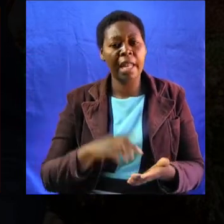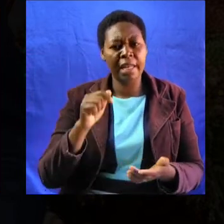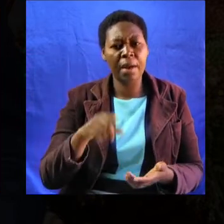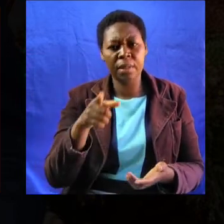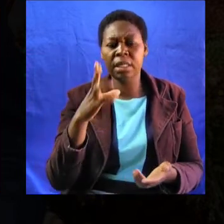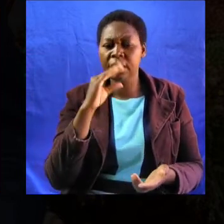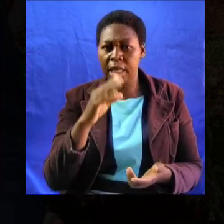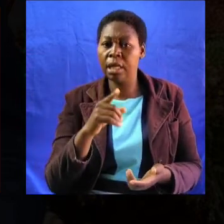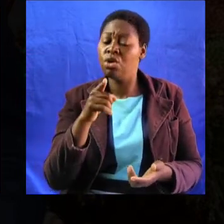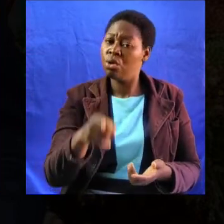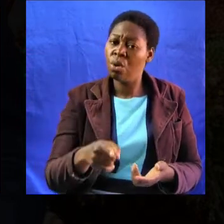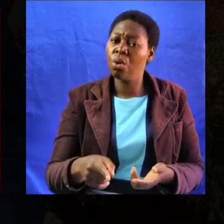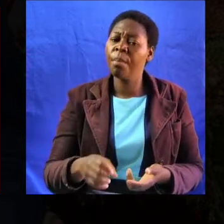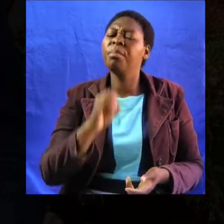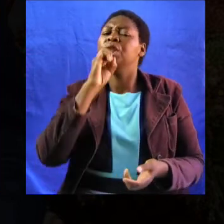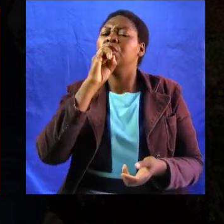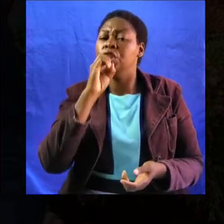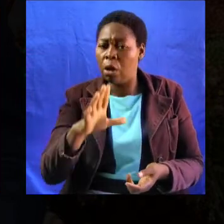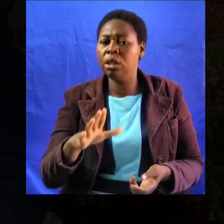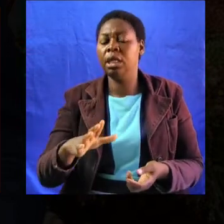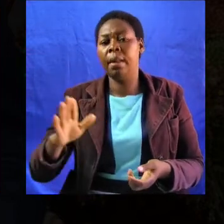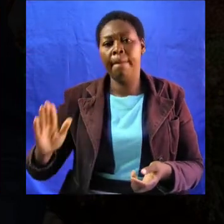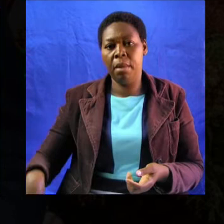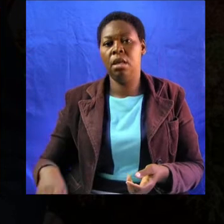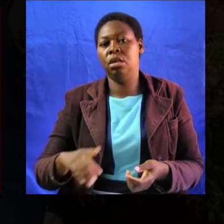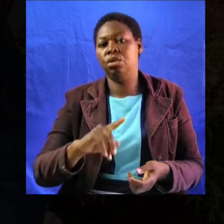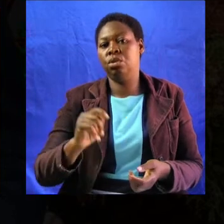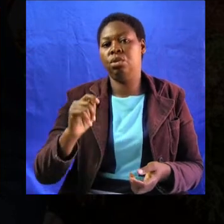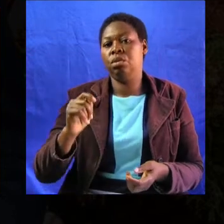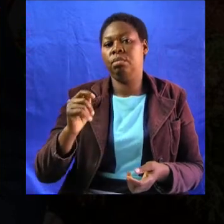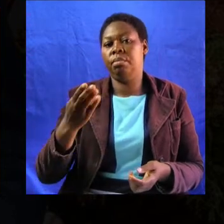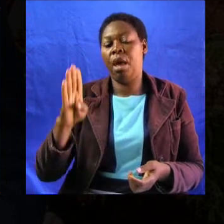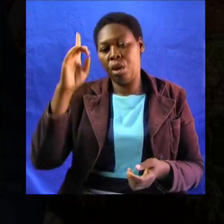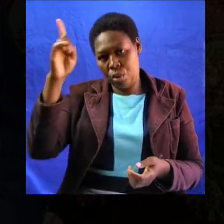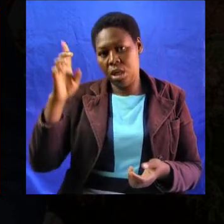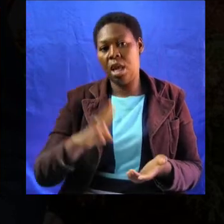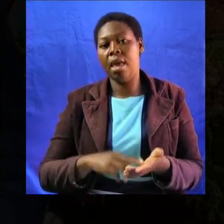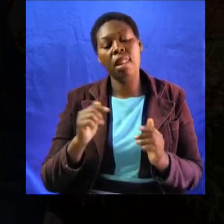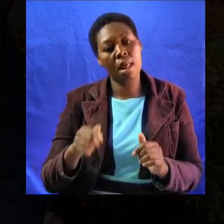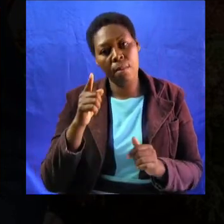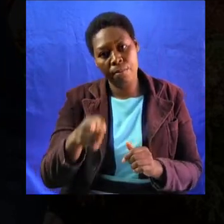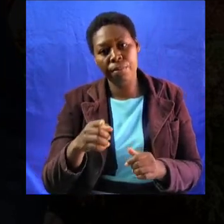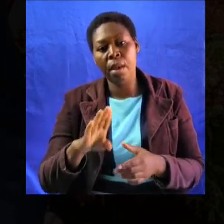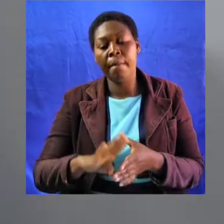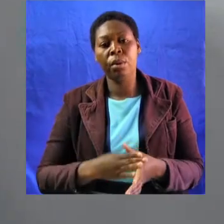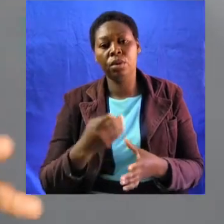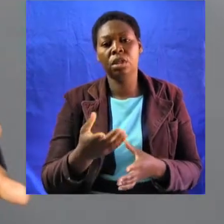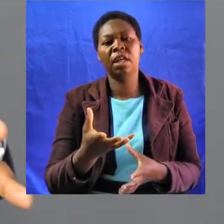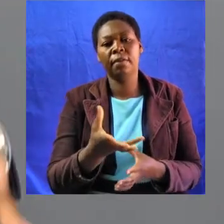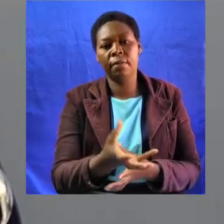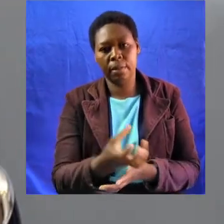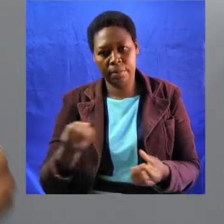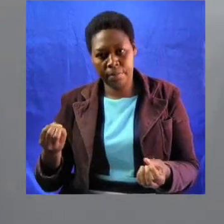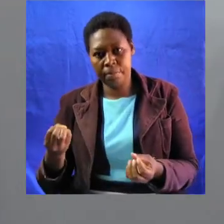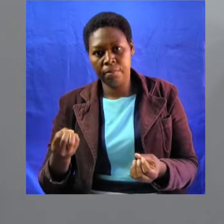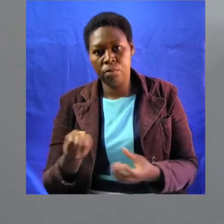zvirokwazvo. Jehovha wakazvisanangurira Jerusarema ngaakutuke. Ko icho hachizi chitsiga chakabvutwa pamoto here? Saka